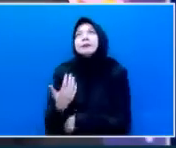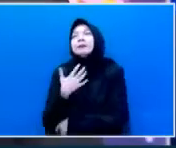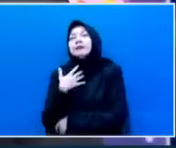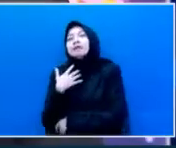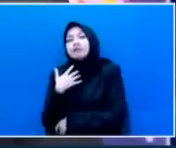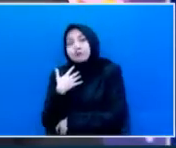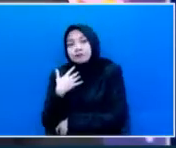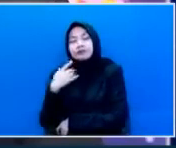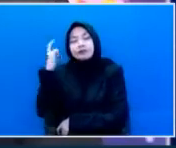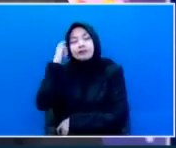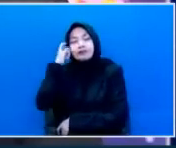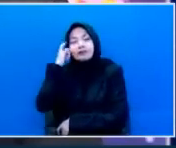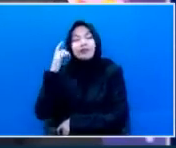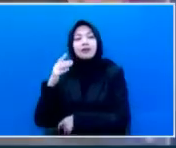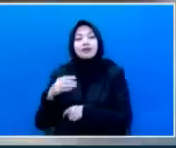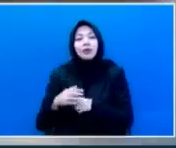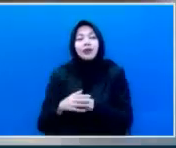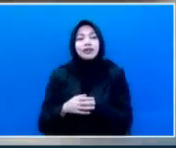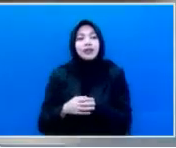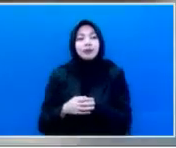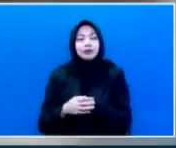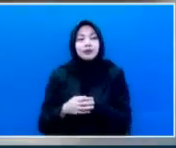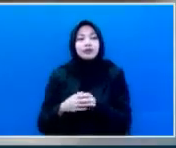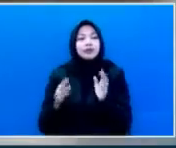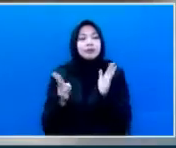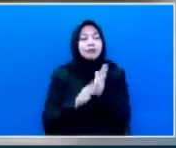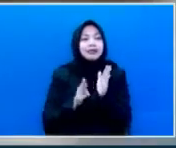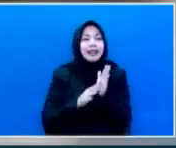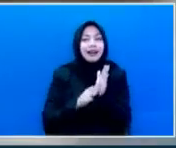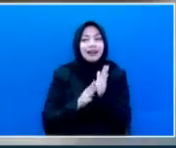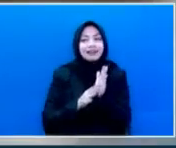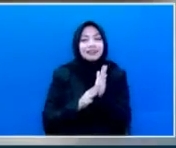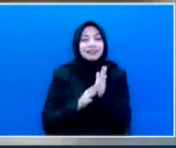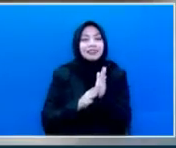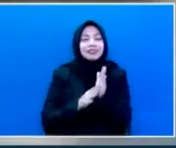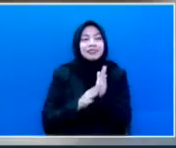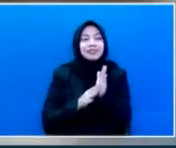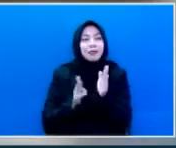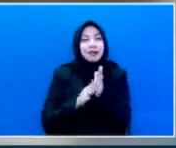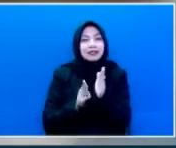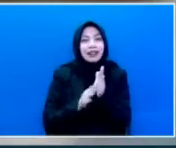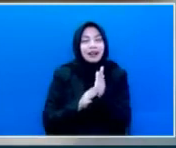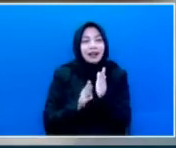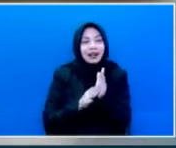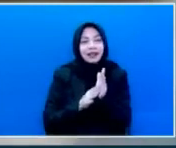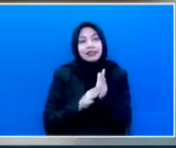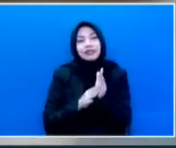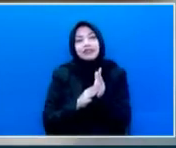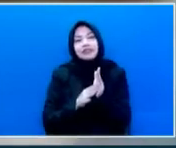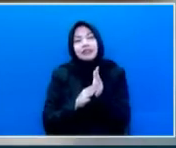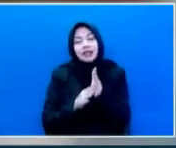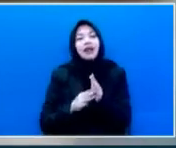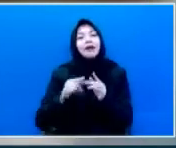ada masalah teknokratik Yang tentu beliau ingin selesaikan yaitu berkaitan dengan agenda dan